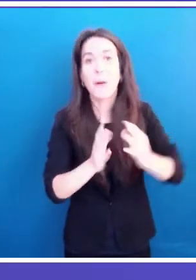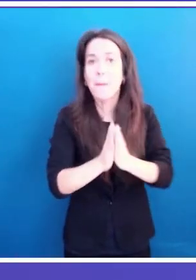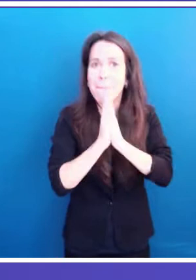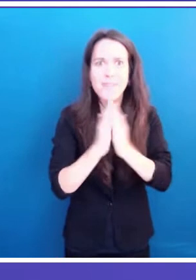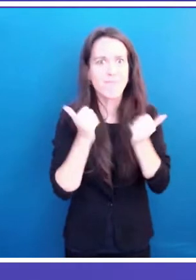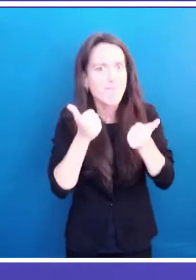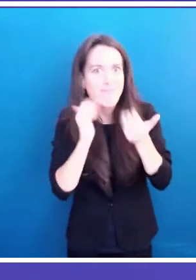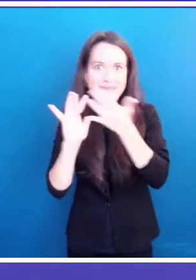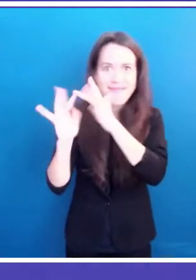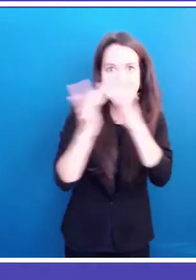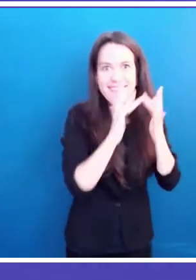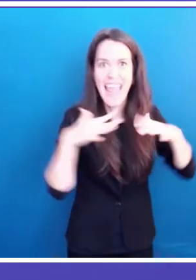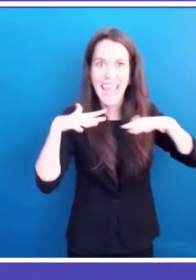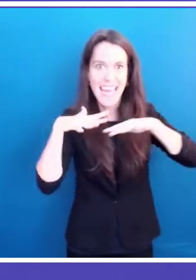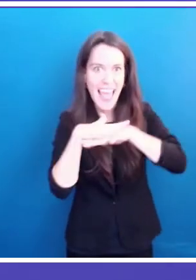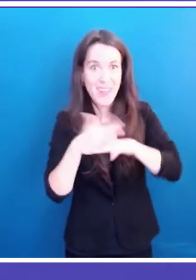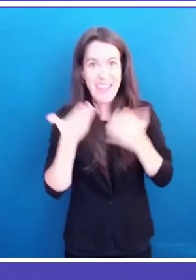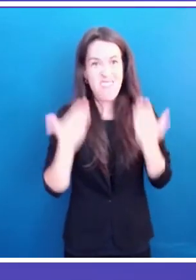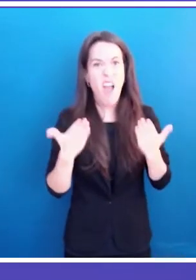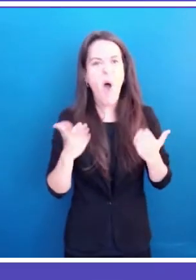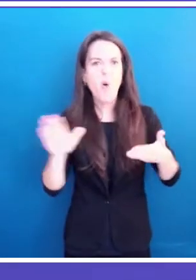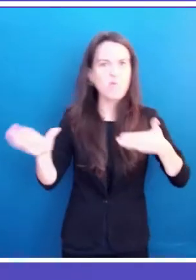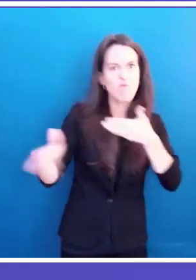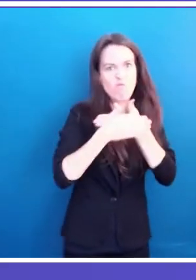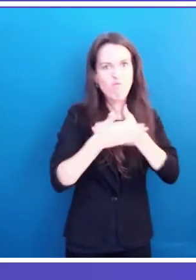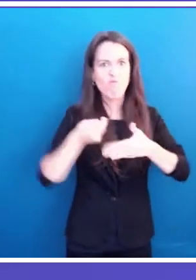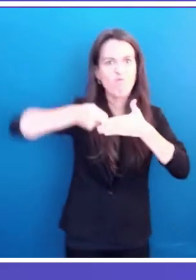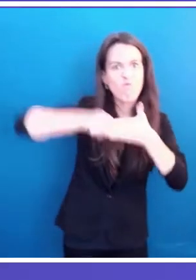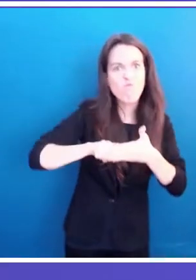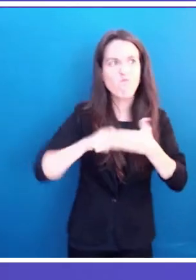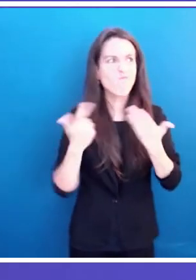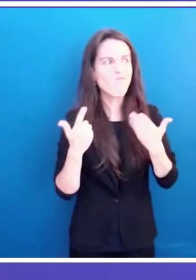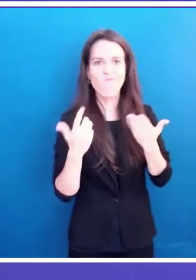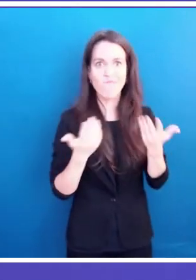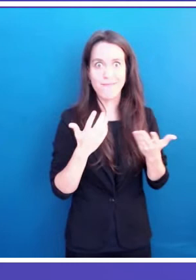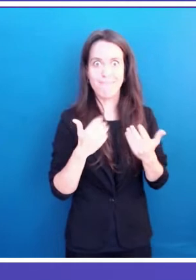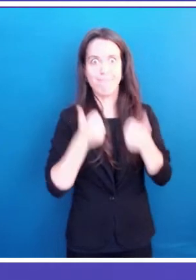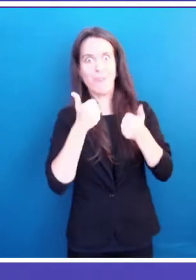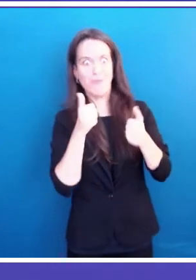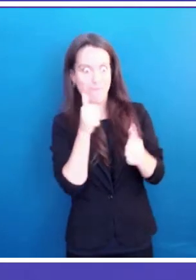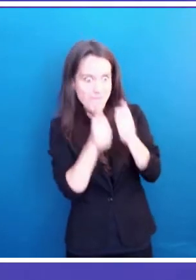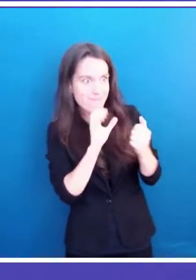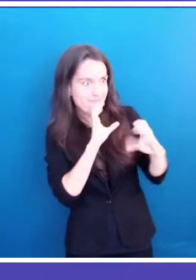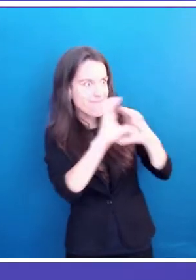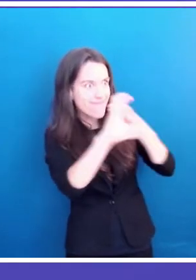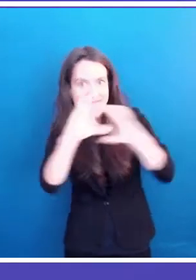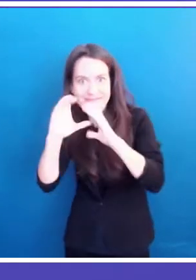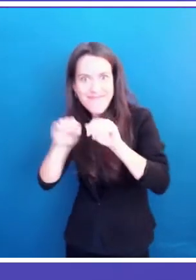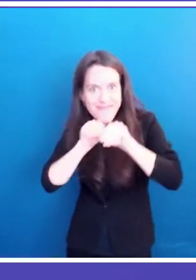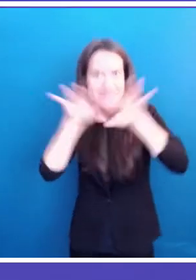المتواصلين معنا من المهم أن تكونوا متابعين ففي وقت هذه